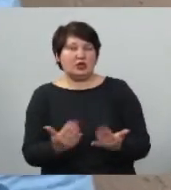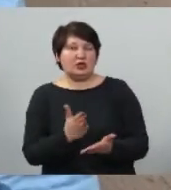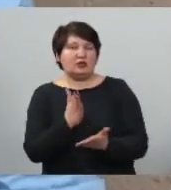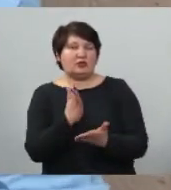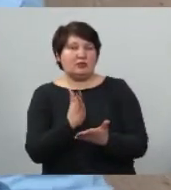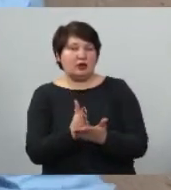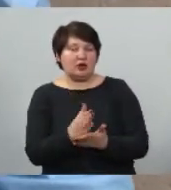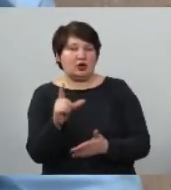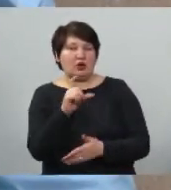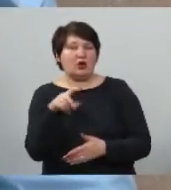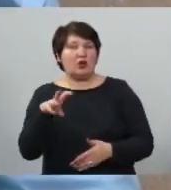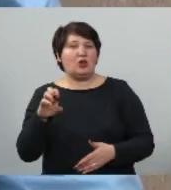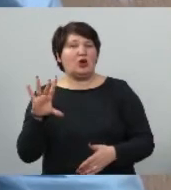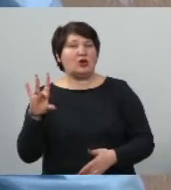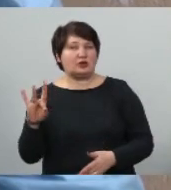дезактив хлор.